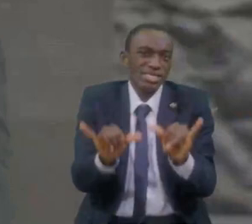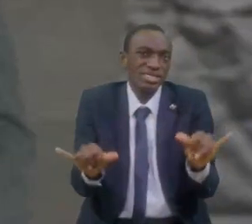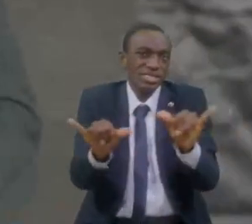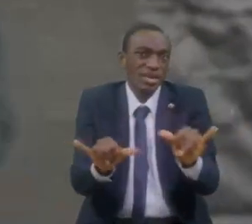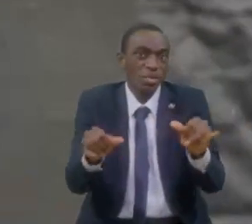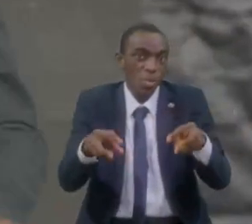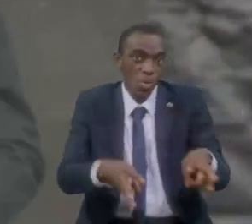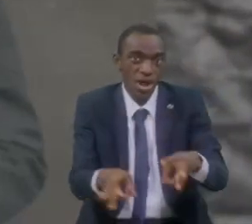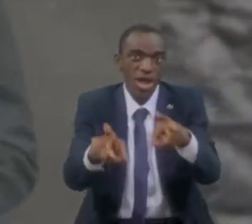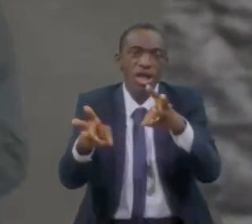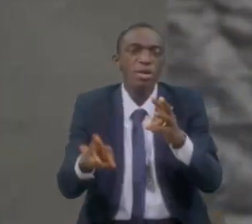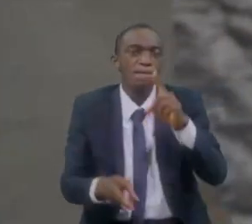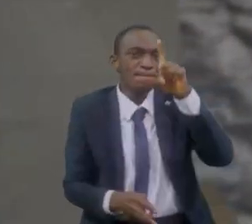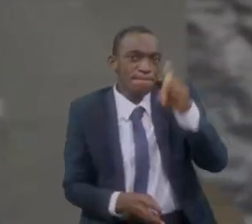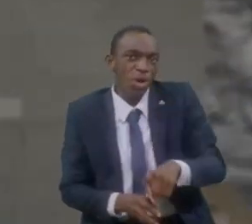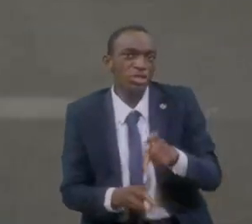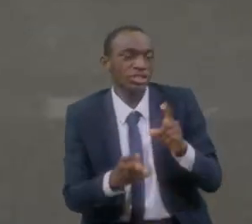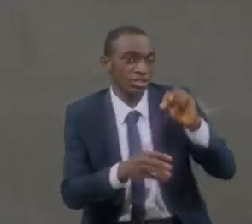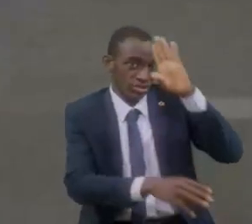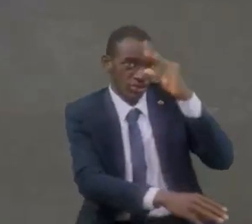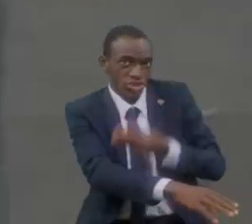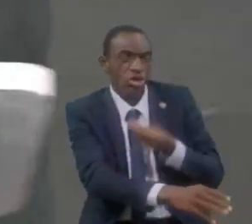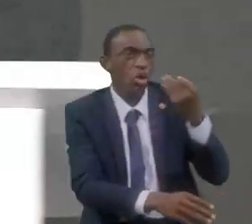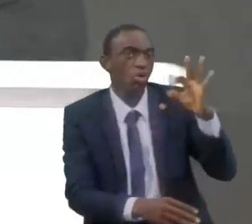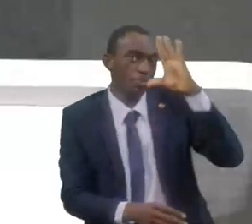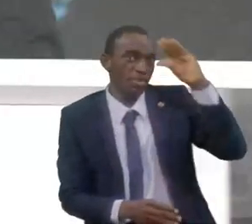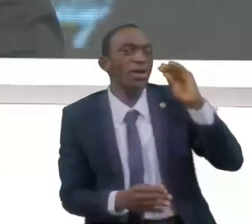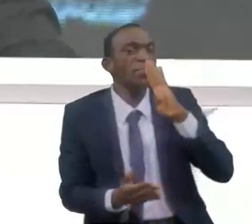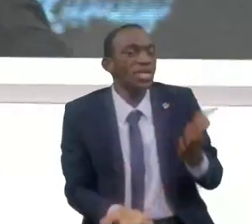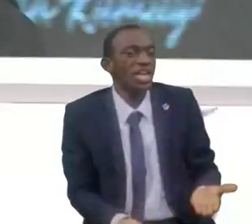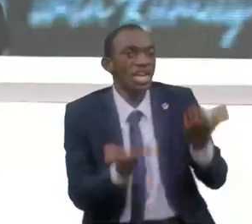Fils de l'homme soit élevé